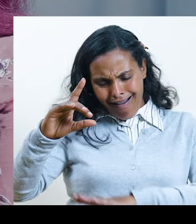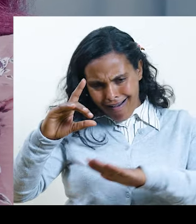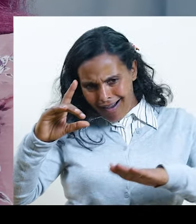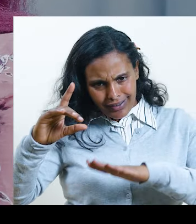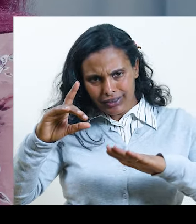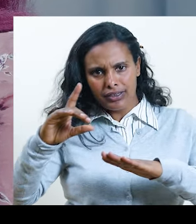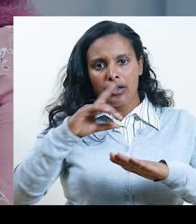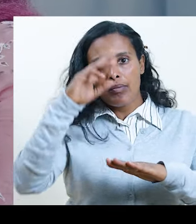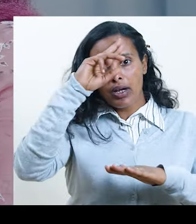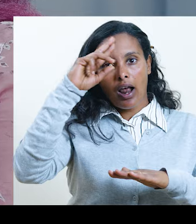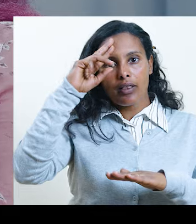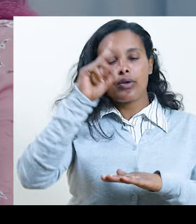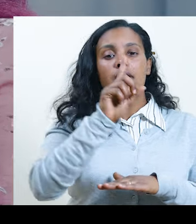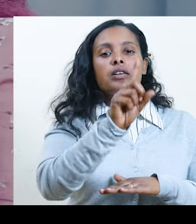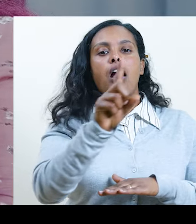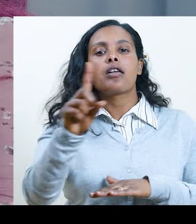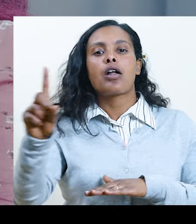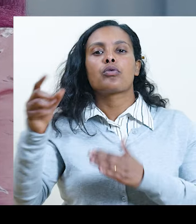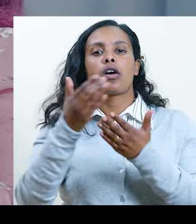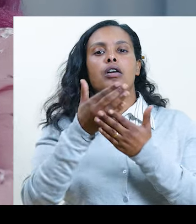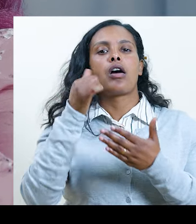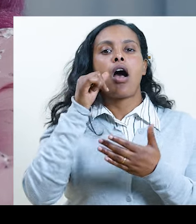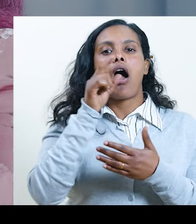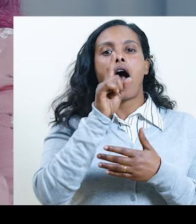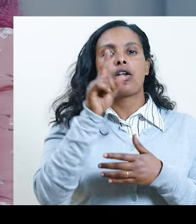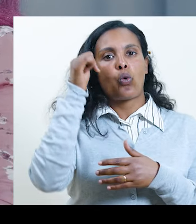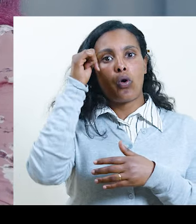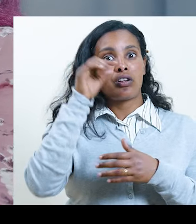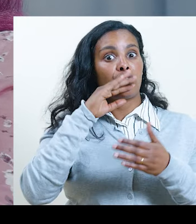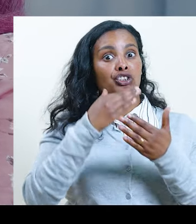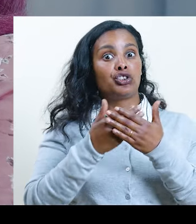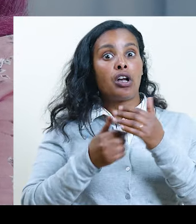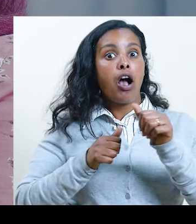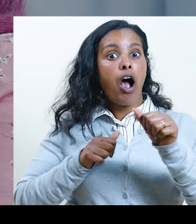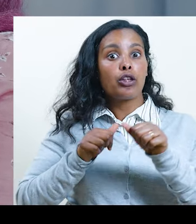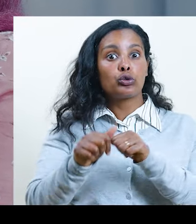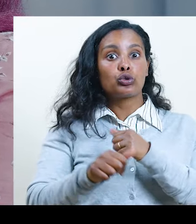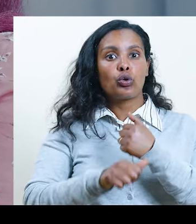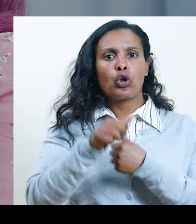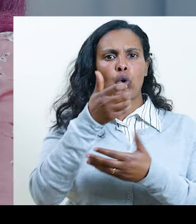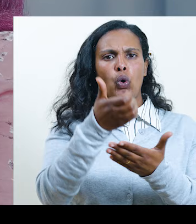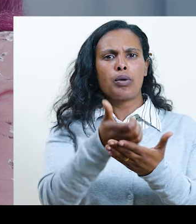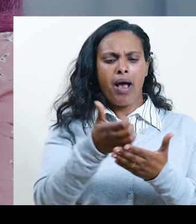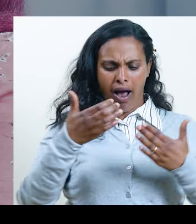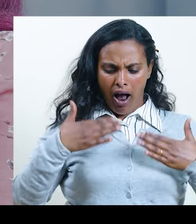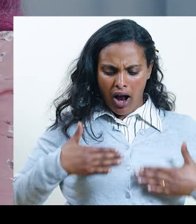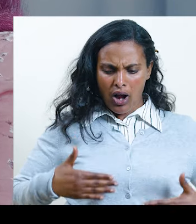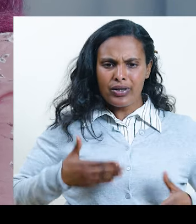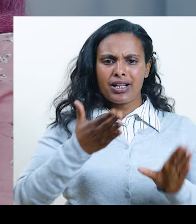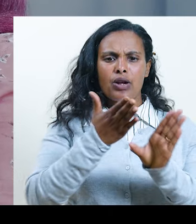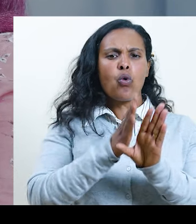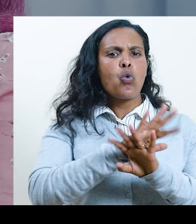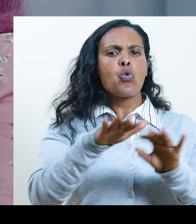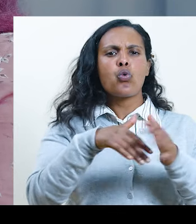አይደለ ምክንያቱም እያንዳንዱ ነገርሽ አንቺ አንድ ወንድ ልጅ አጥቅቶሽ ሲሄድ ኢኮኖሚካሊ አካላዊ